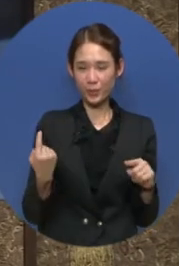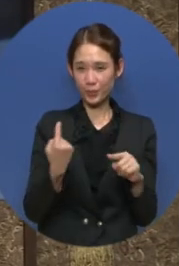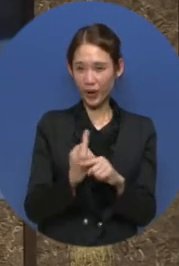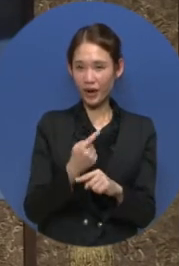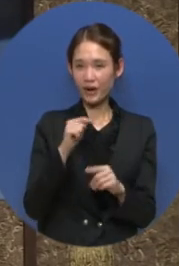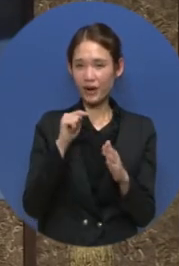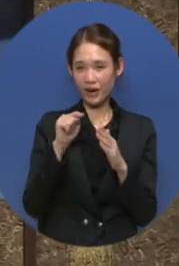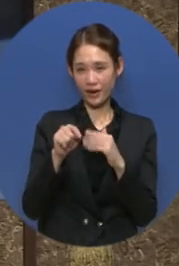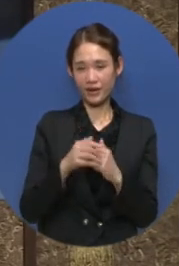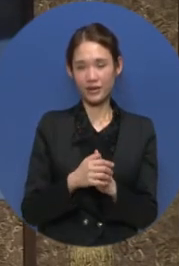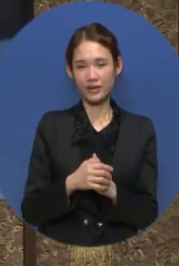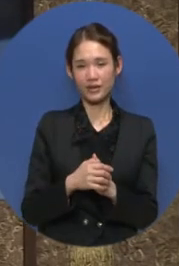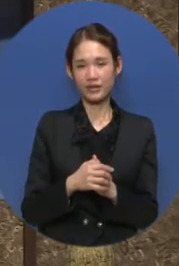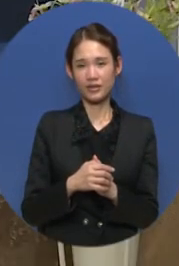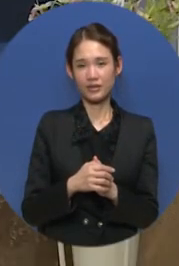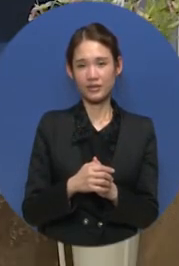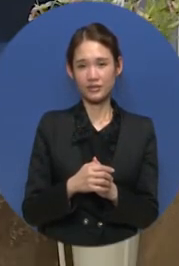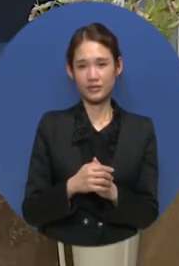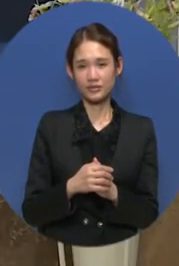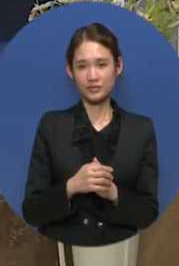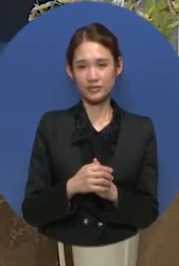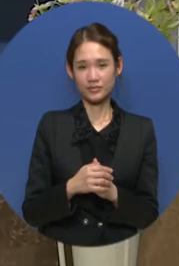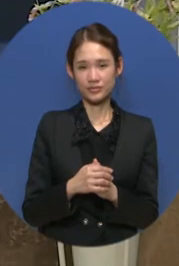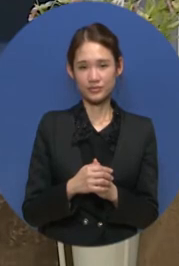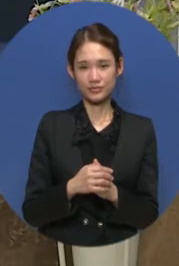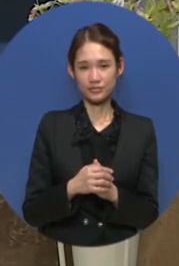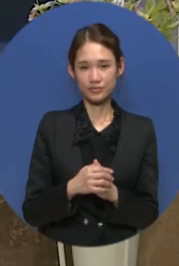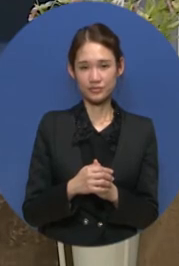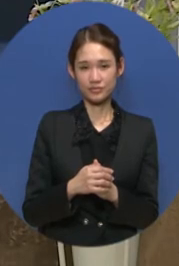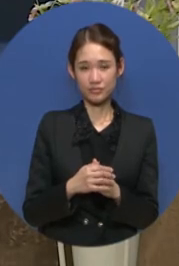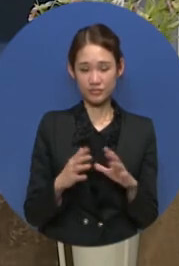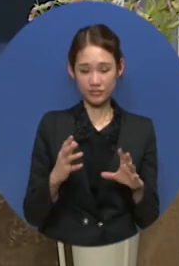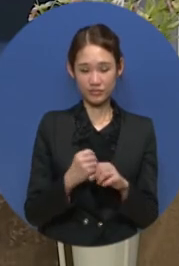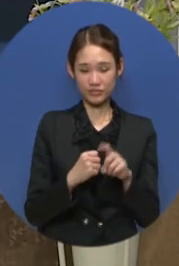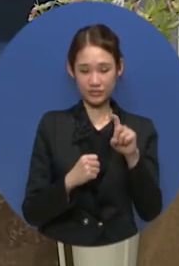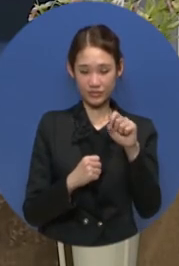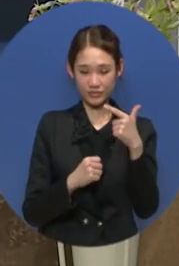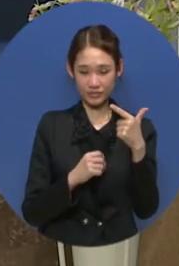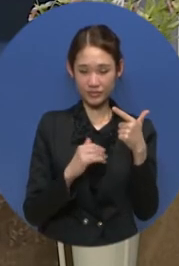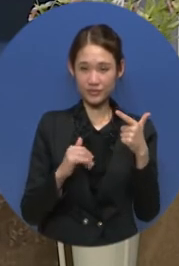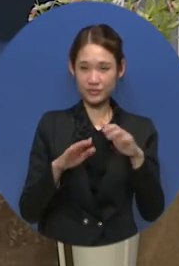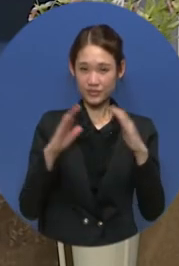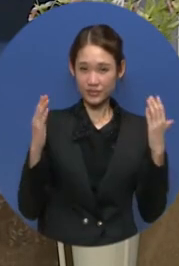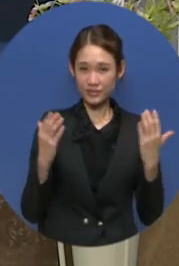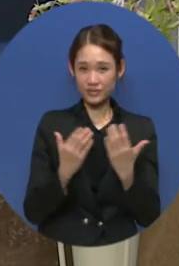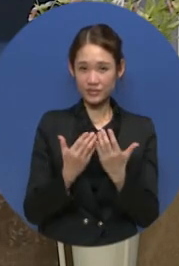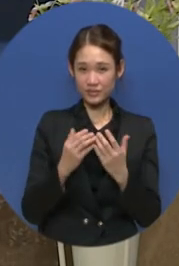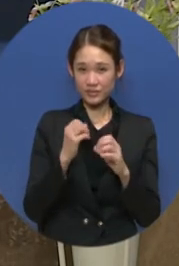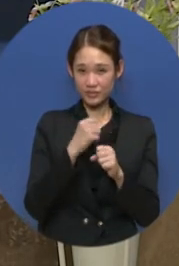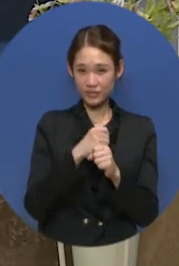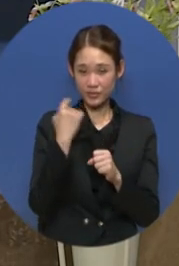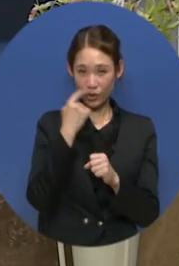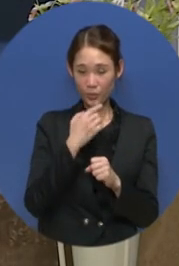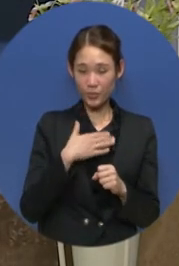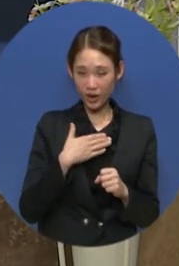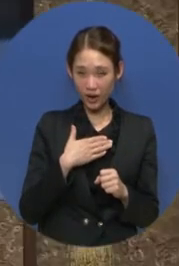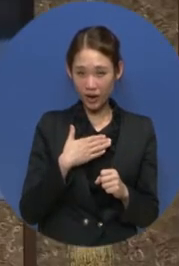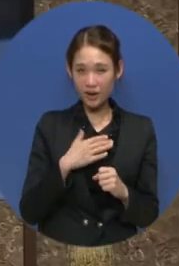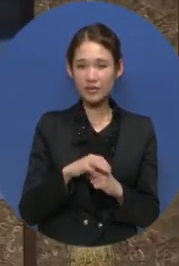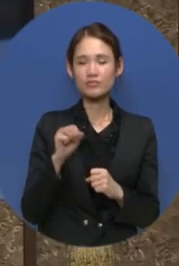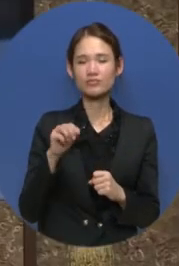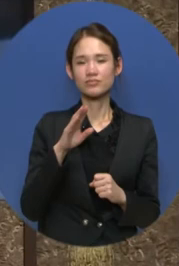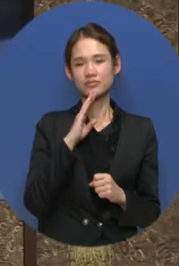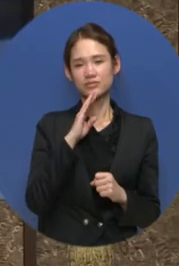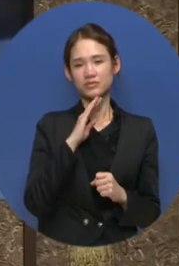해서 배웠죠 처음에. 네, 그렇게 해가지고 그러면 16명의 전 직원이 지금은 비누를 모두 만들 줄 아시는 건가요?